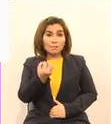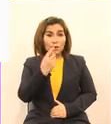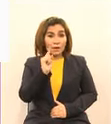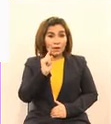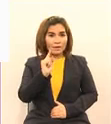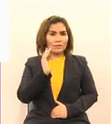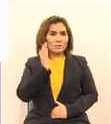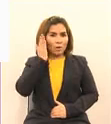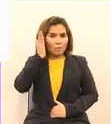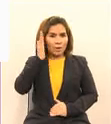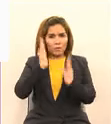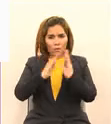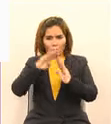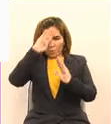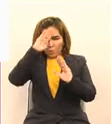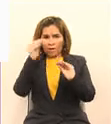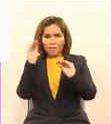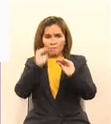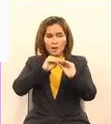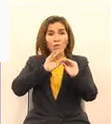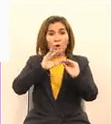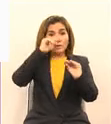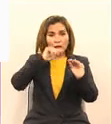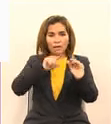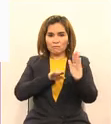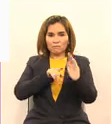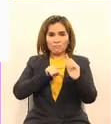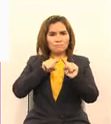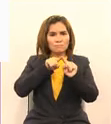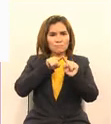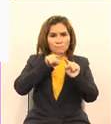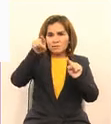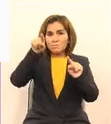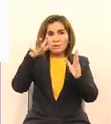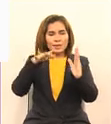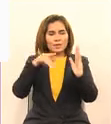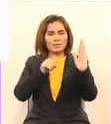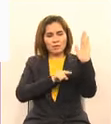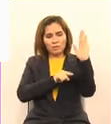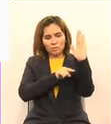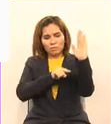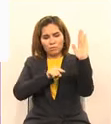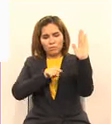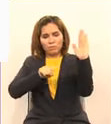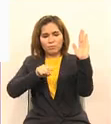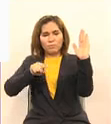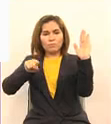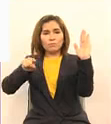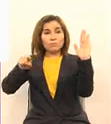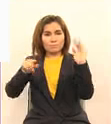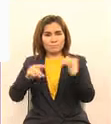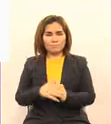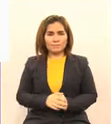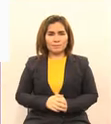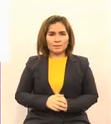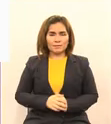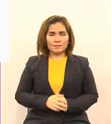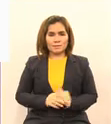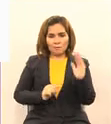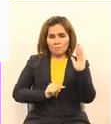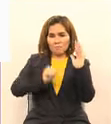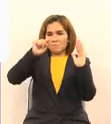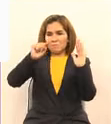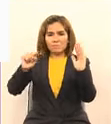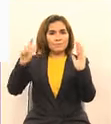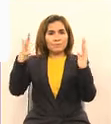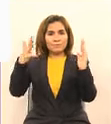รือแนวโน้มการเพิ่มขึ้นของเราเป็นเส้นตรงนะฮะไม่ใช่เส้น exponential นะฮะซึ่งอันนี้ก็เป็นเรื่อง